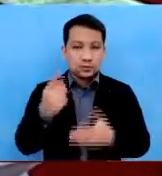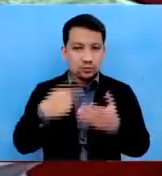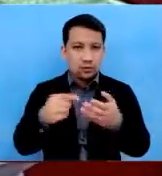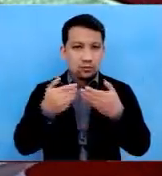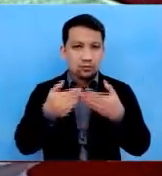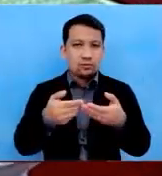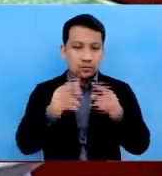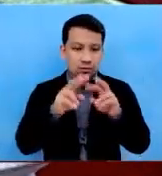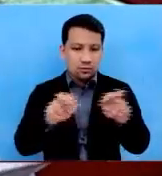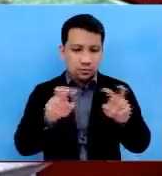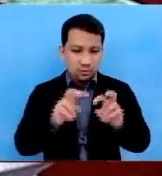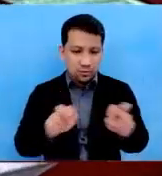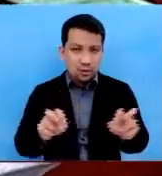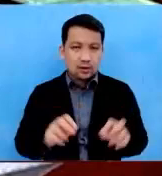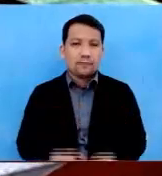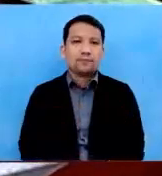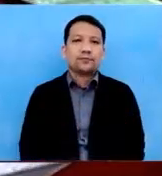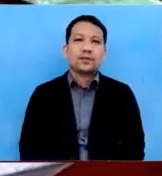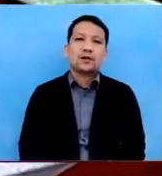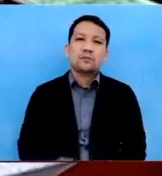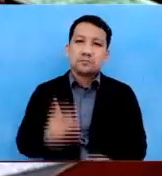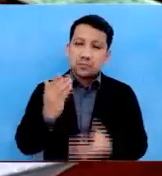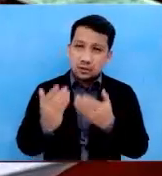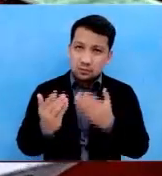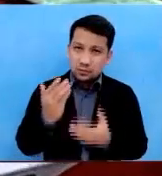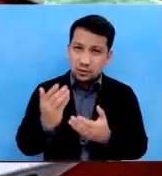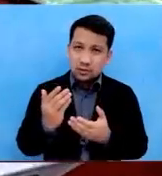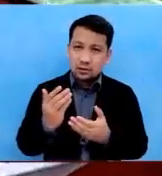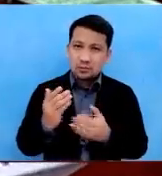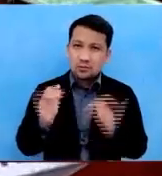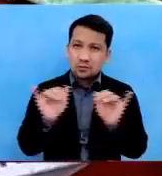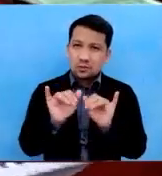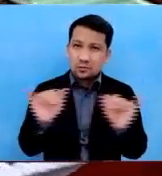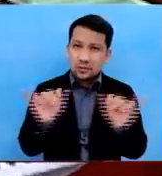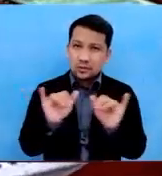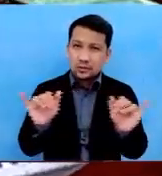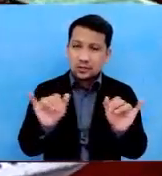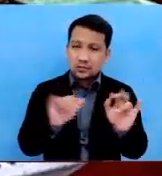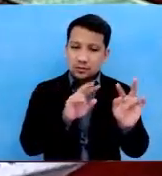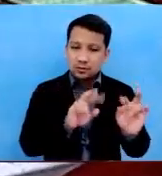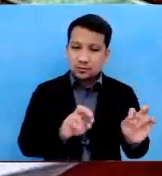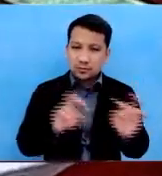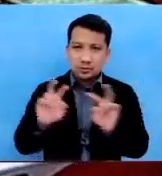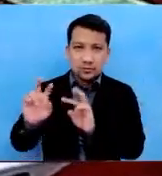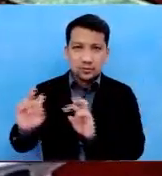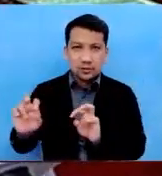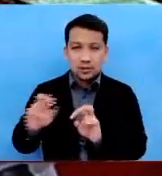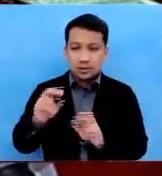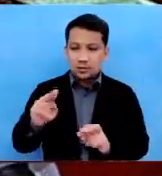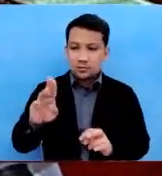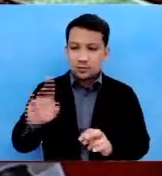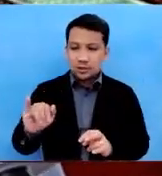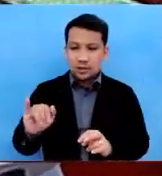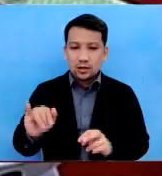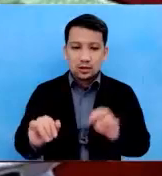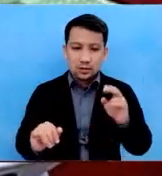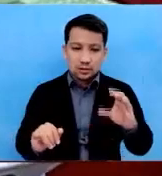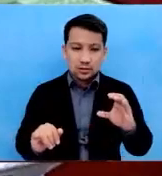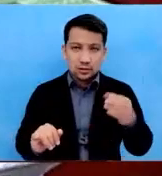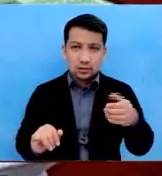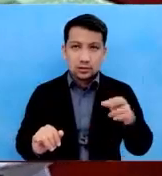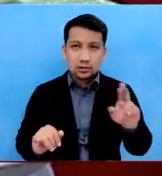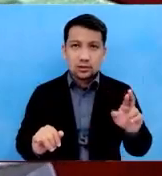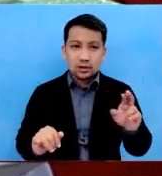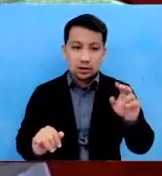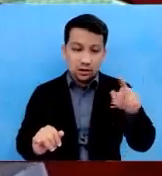So, maaring merong pagkakapareho ng investigation na kinakandak ng NBI and ng PNP.